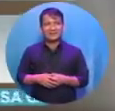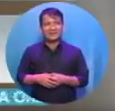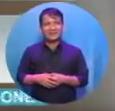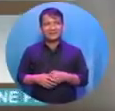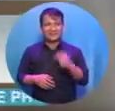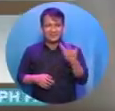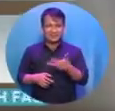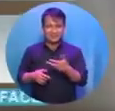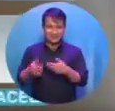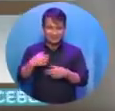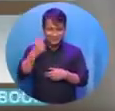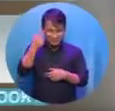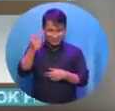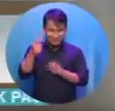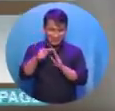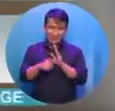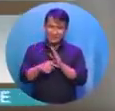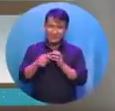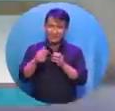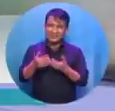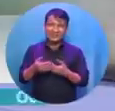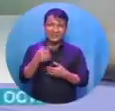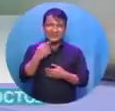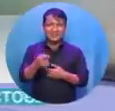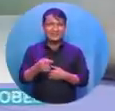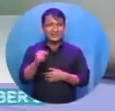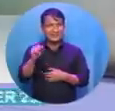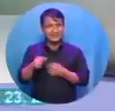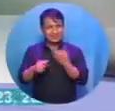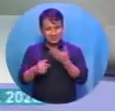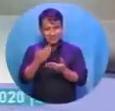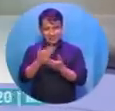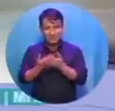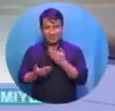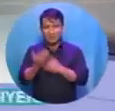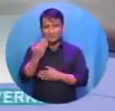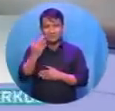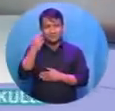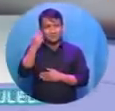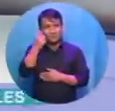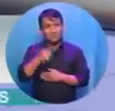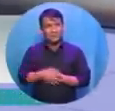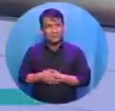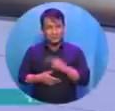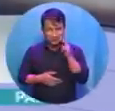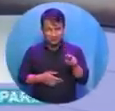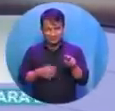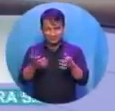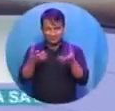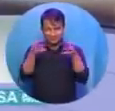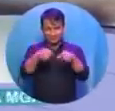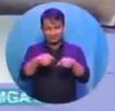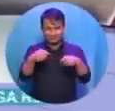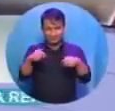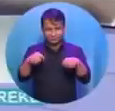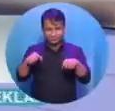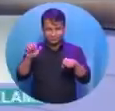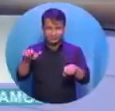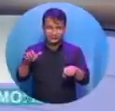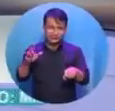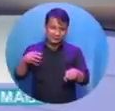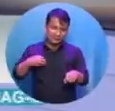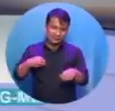Nakakausap po natin si Attorney Garrett. Attorney Garrett, magandang umaga. Yes, sir. Magandang umaga po, sir. Okay. Nahuli sa magkasama sa tricycle,